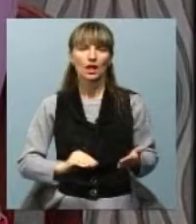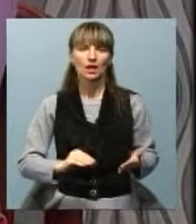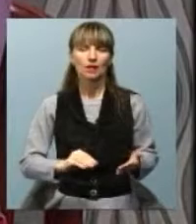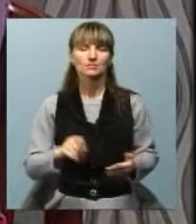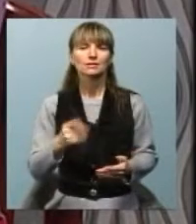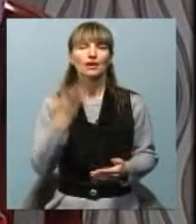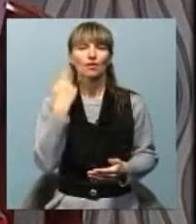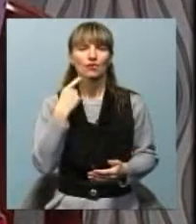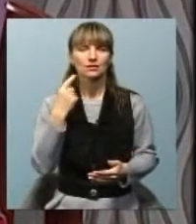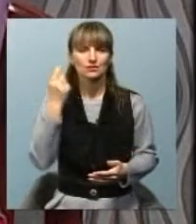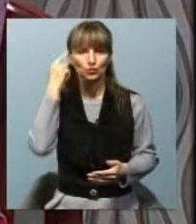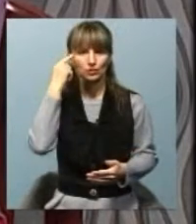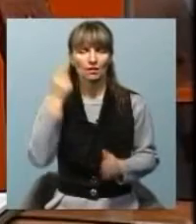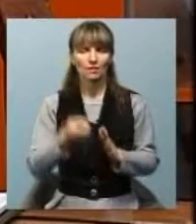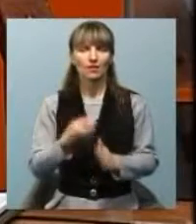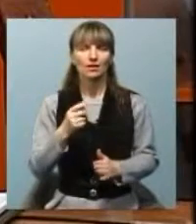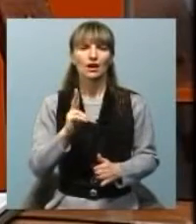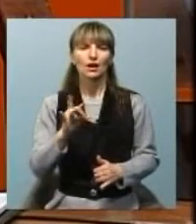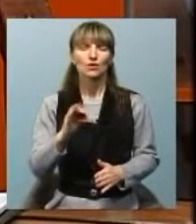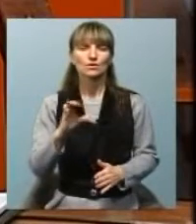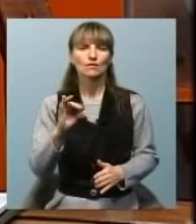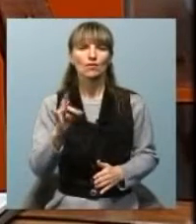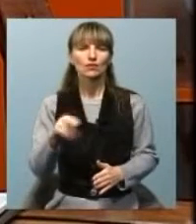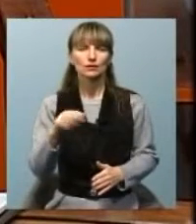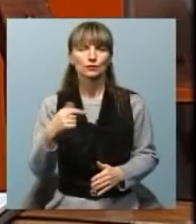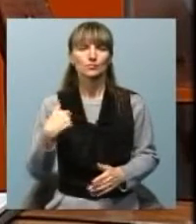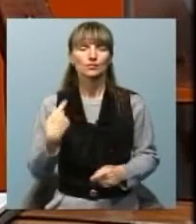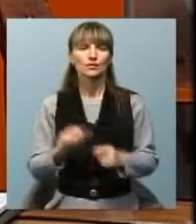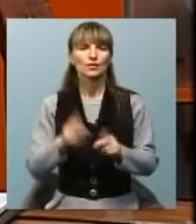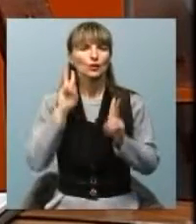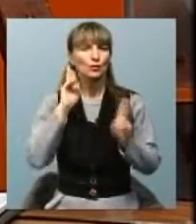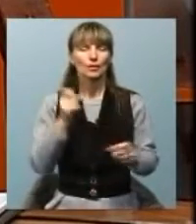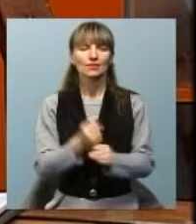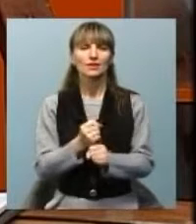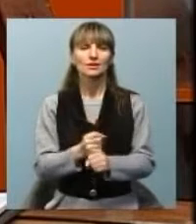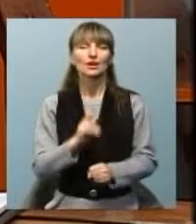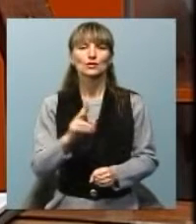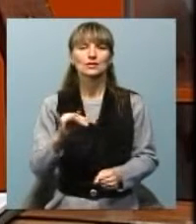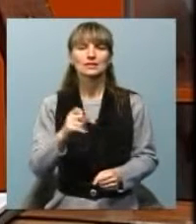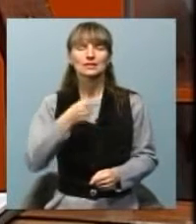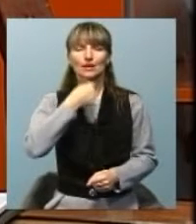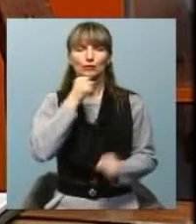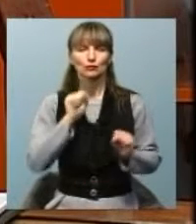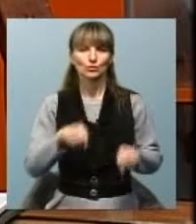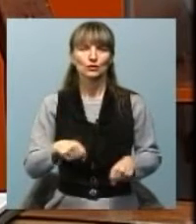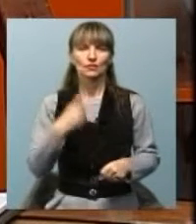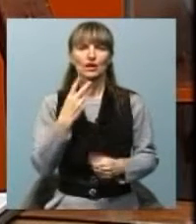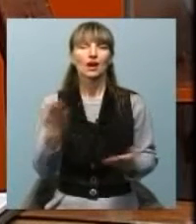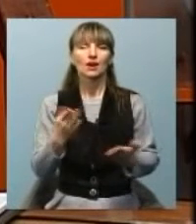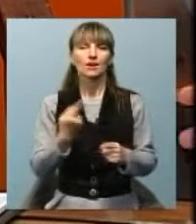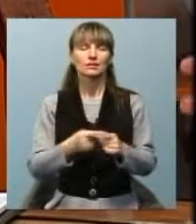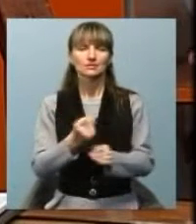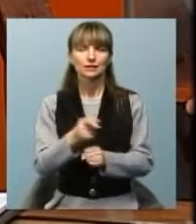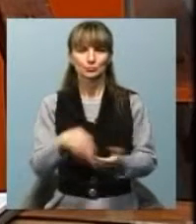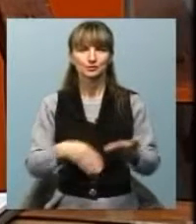Ти колись розгадувала кросворди? Ні, я це не вмію робити. А хтось із дорослих, можливо, бачила, як це робив? Ти